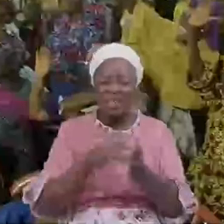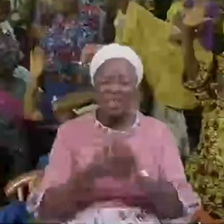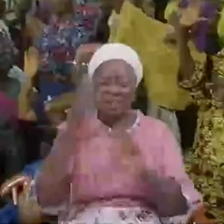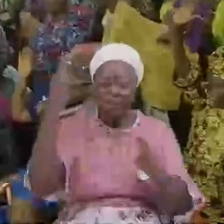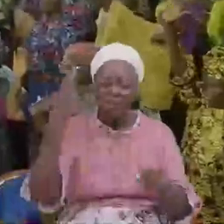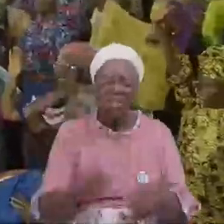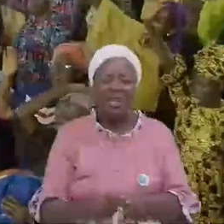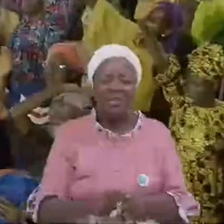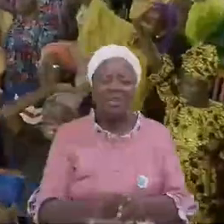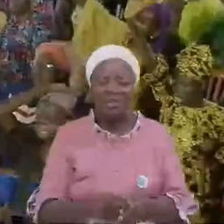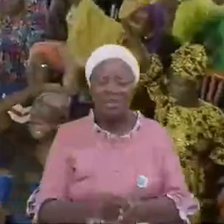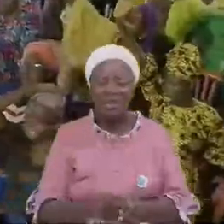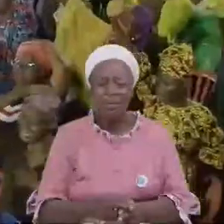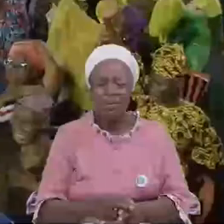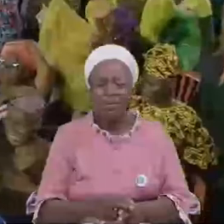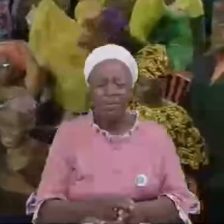Jésus.